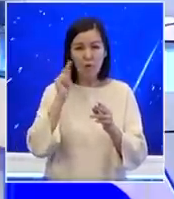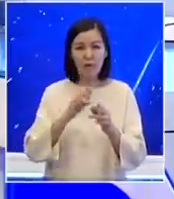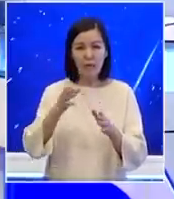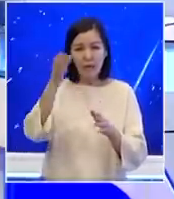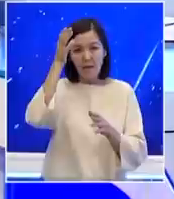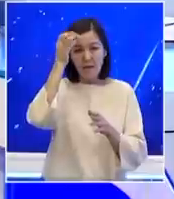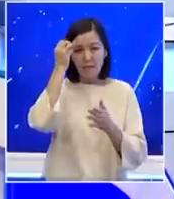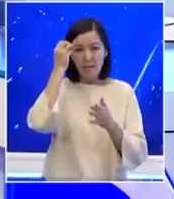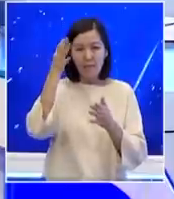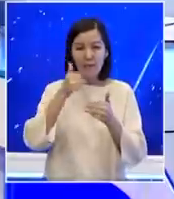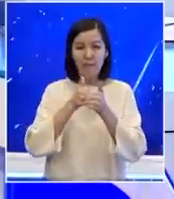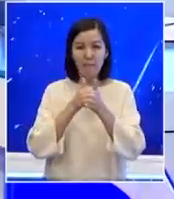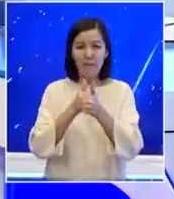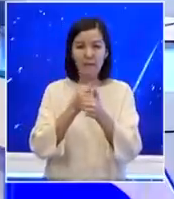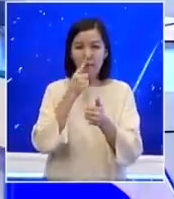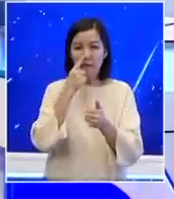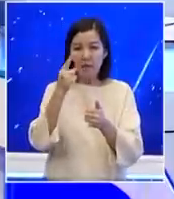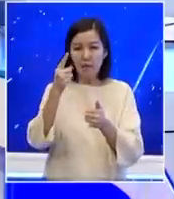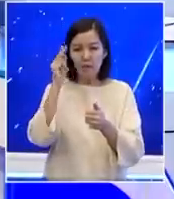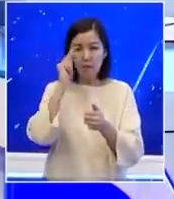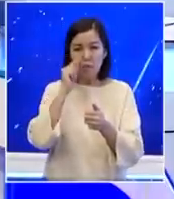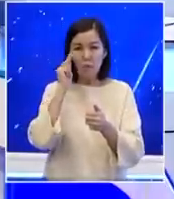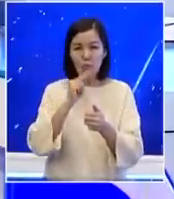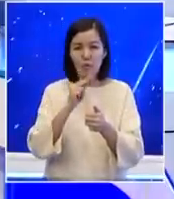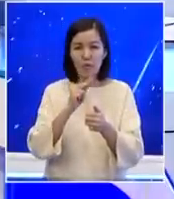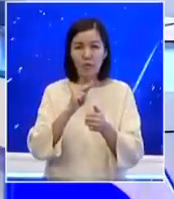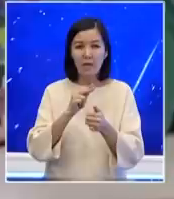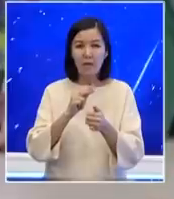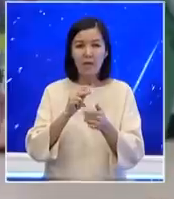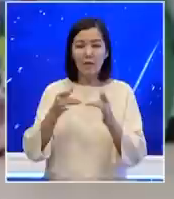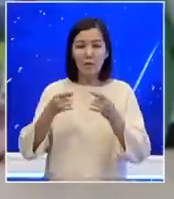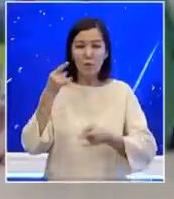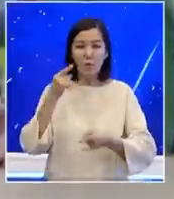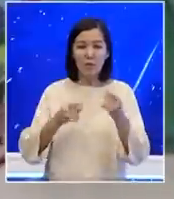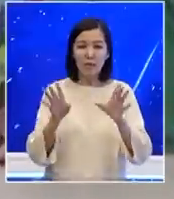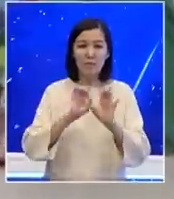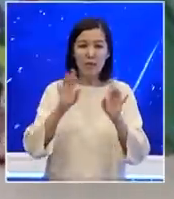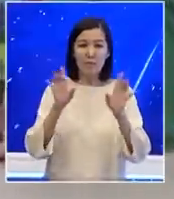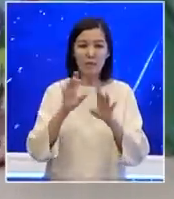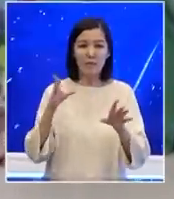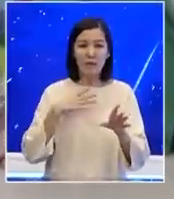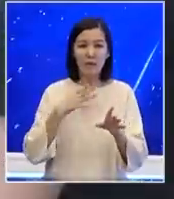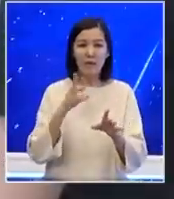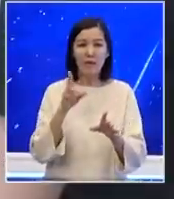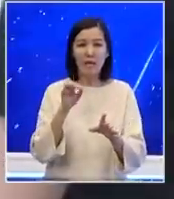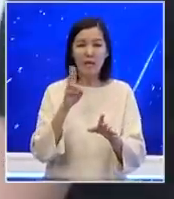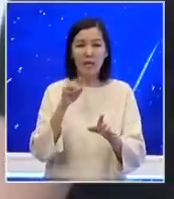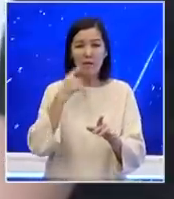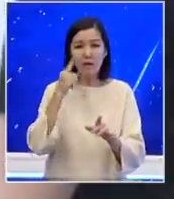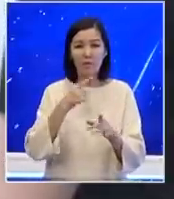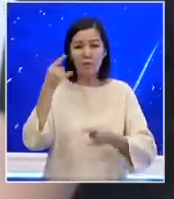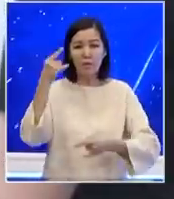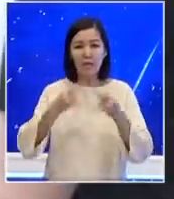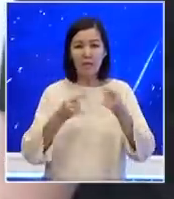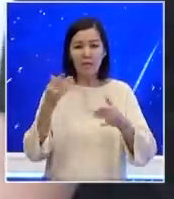және ғылым вице-министрі қашықтан оқытудың аралық көрсеткіштері атты онлайн мәлімдемесінде атап өтті. Шолпан Каринованың айтуынша,